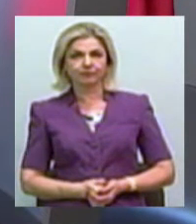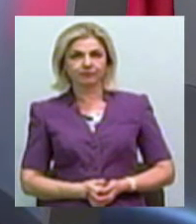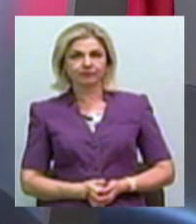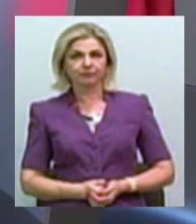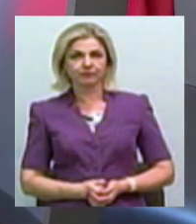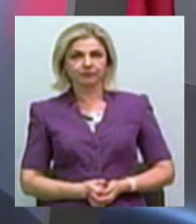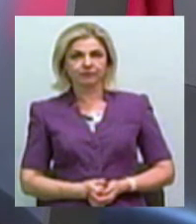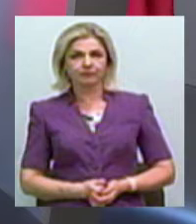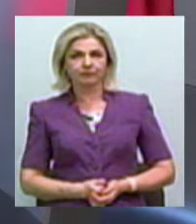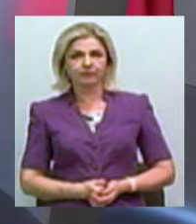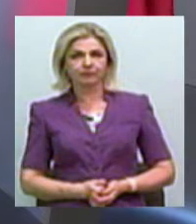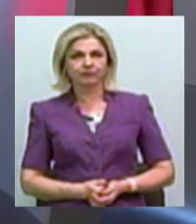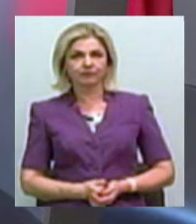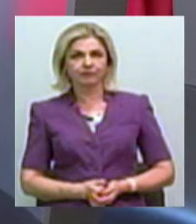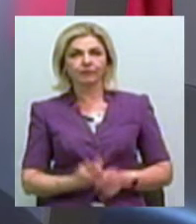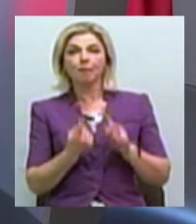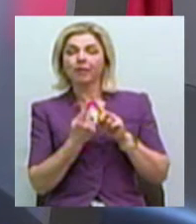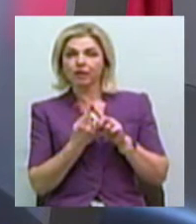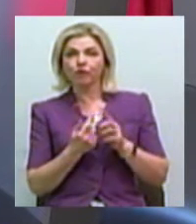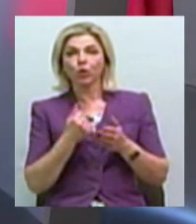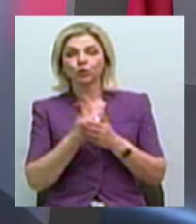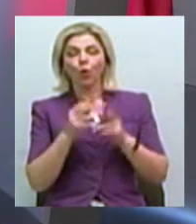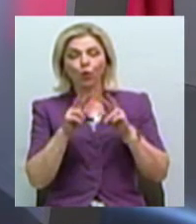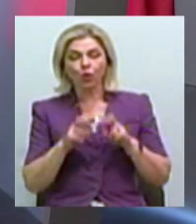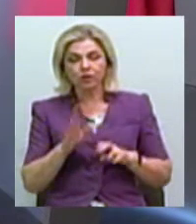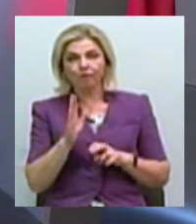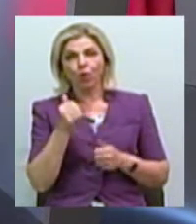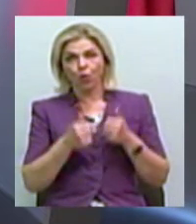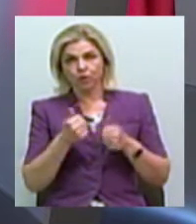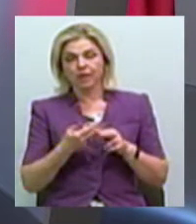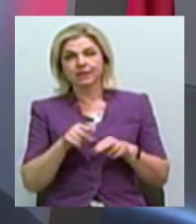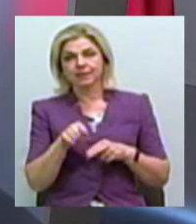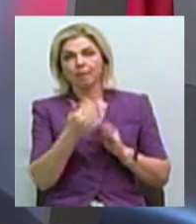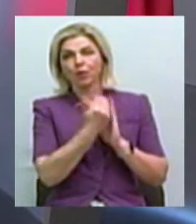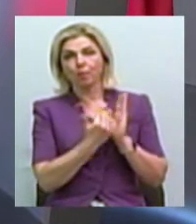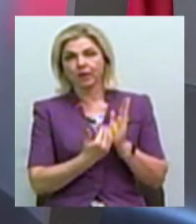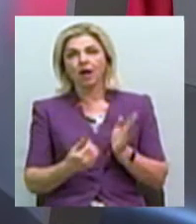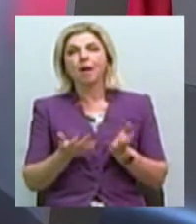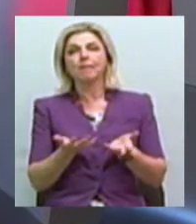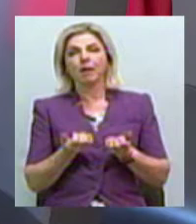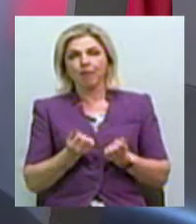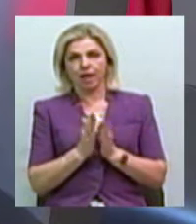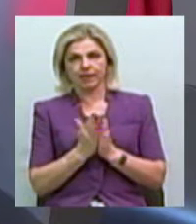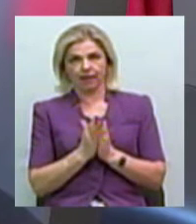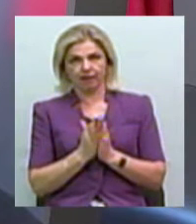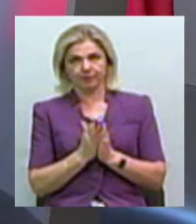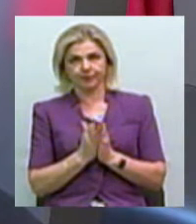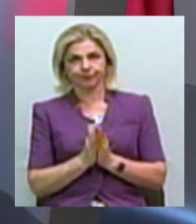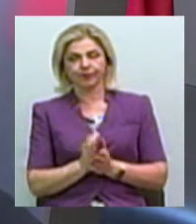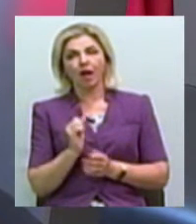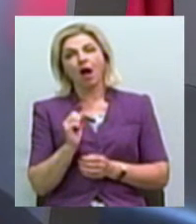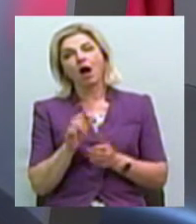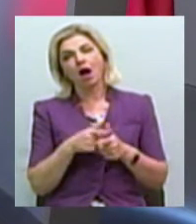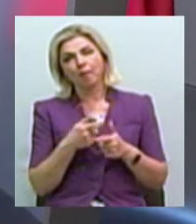Ну, по-перше, до розгляду в конкурсі, в цій програмі, приймалися книги